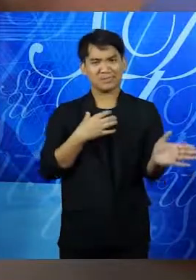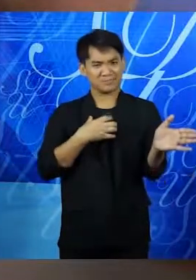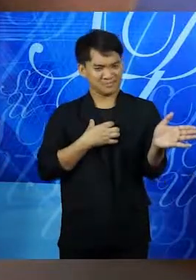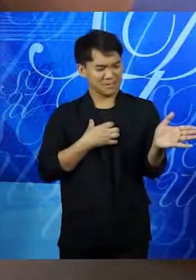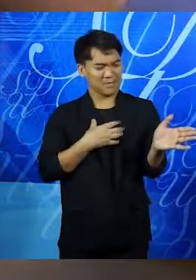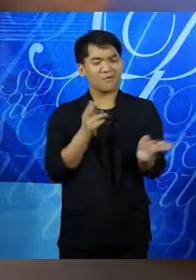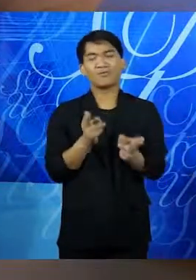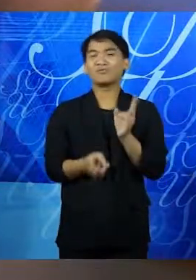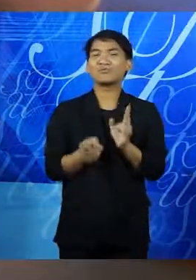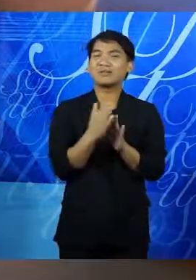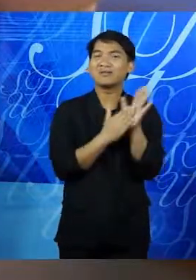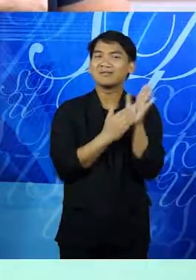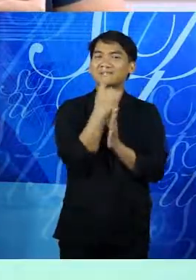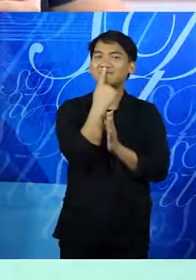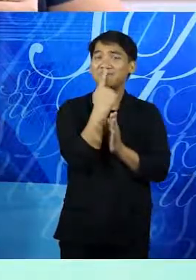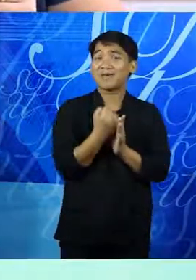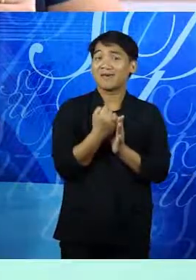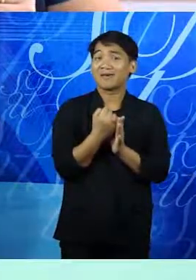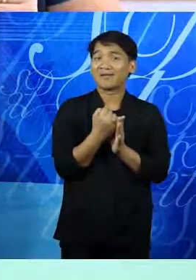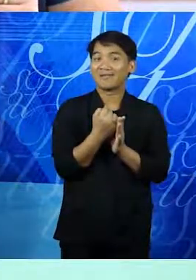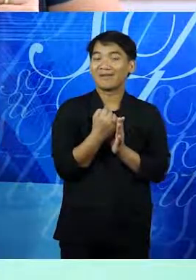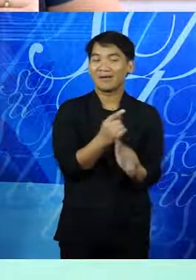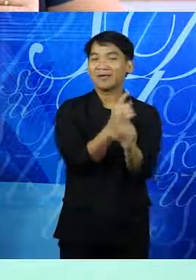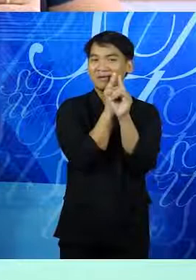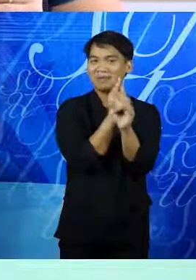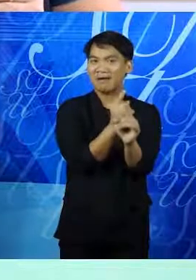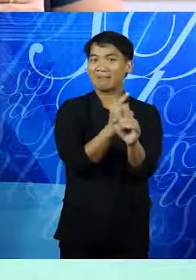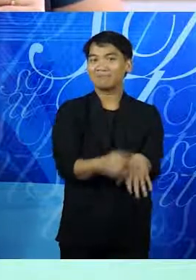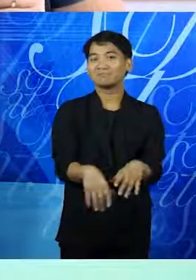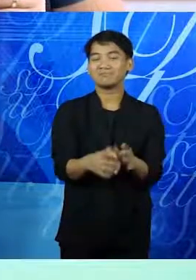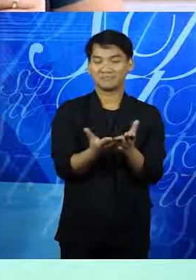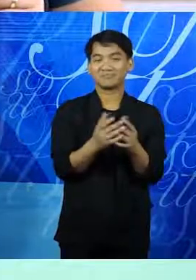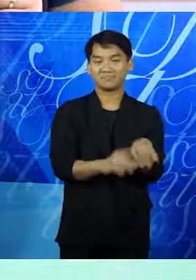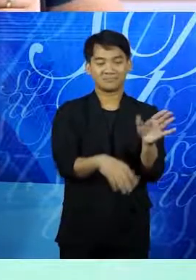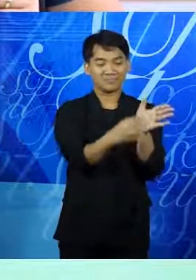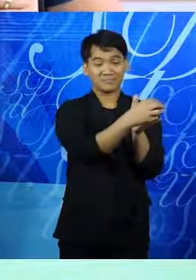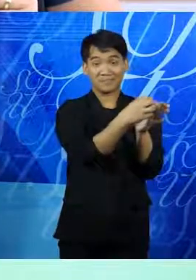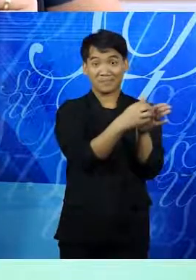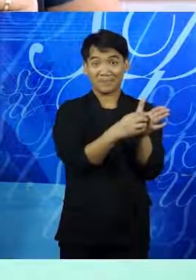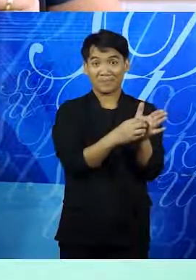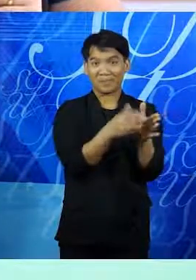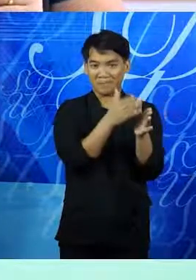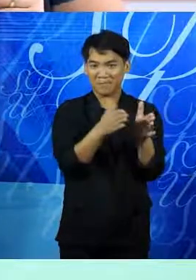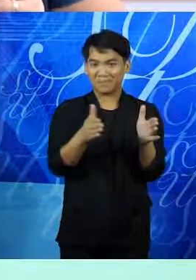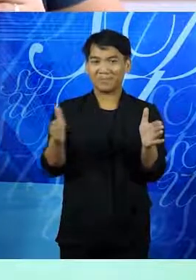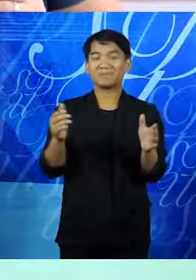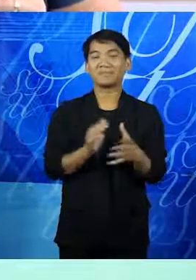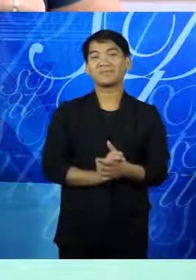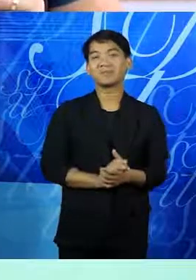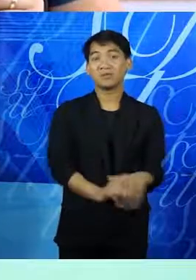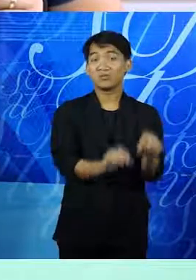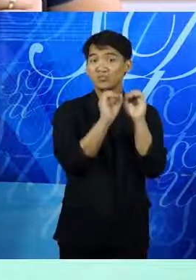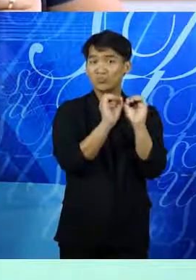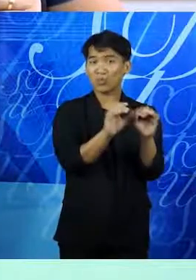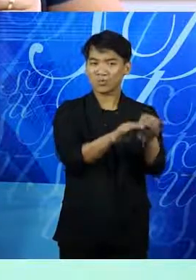ได้ตุ๊กตาสีแดงก็สอนเรียงลำดับไปเหมือนเดิมนะคะเพื่อที่จะทำให้เด็กได้เรียนรู้ว่าสิ่ง